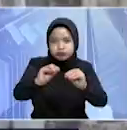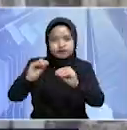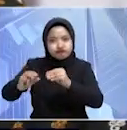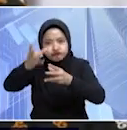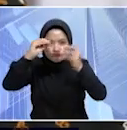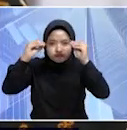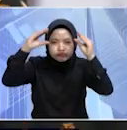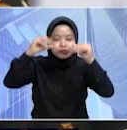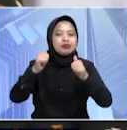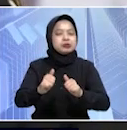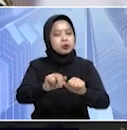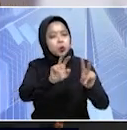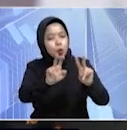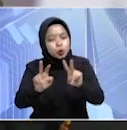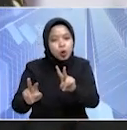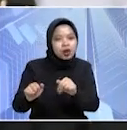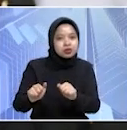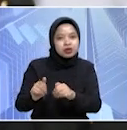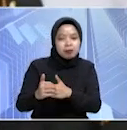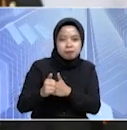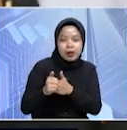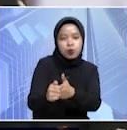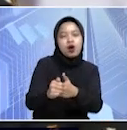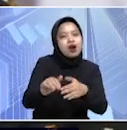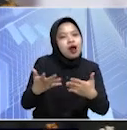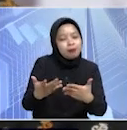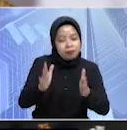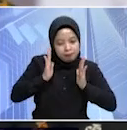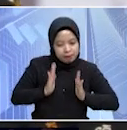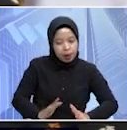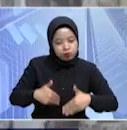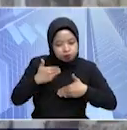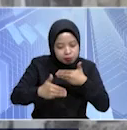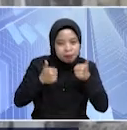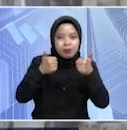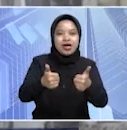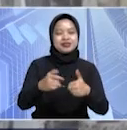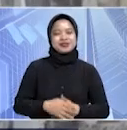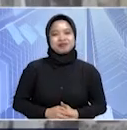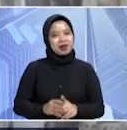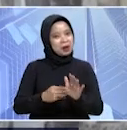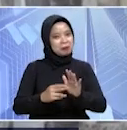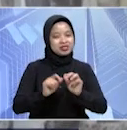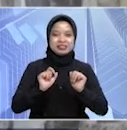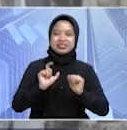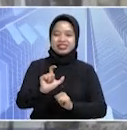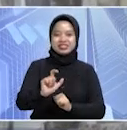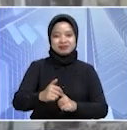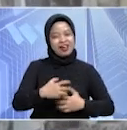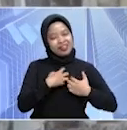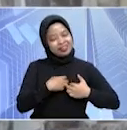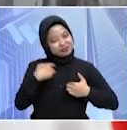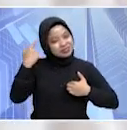pemirsa sebagai tontonan dan tuntunan untuk berperilaku lebih baik. MNC TV